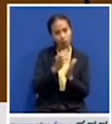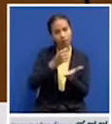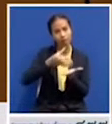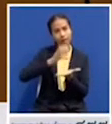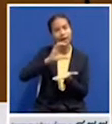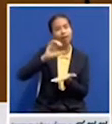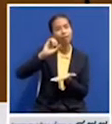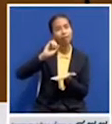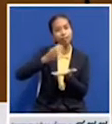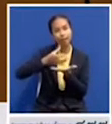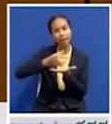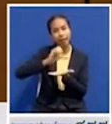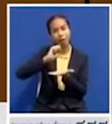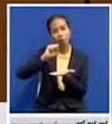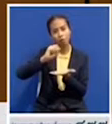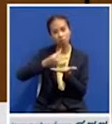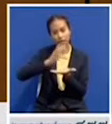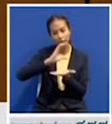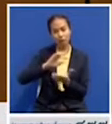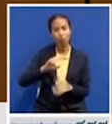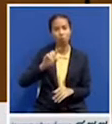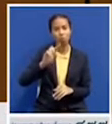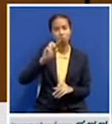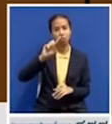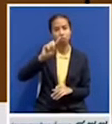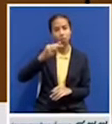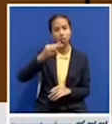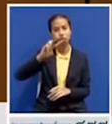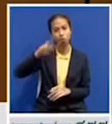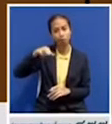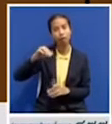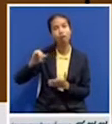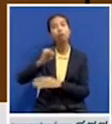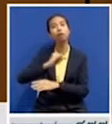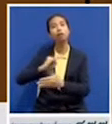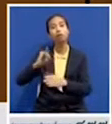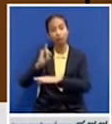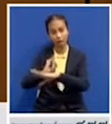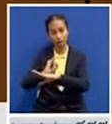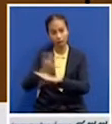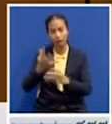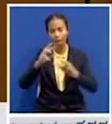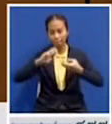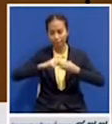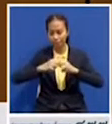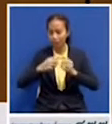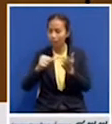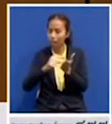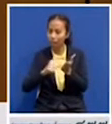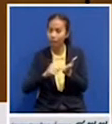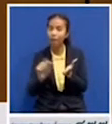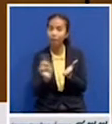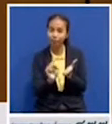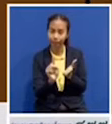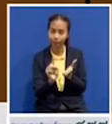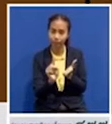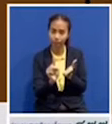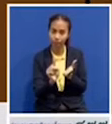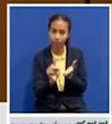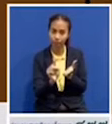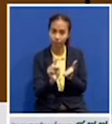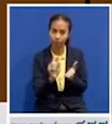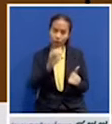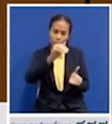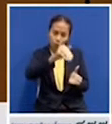ากที่สุดนะครับถึง 12,000 ไร่นอกนั้นกระจายกันอยู่ในการแก้ไขปัญหาแต่เบื้องต้นนั้นนอกจากจะมีการขุ